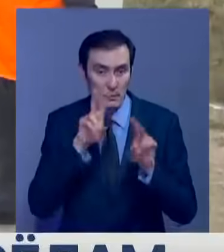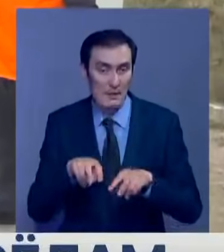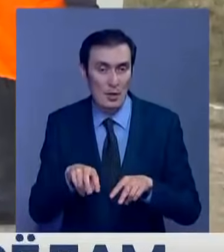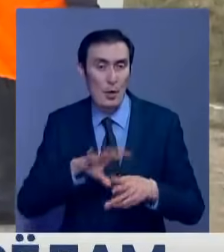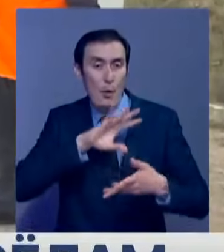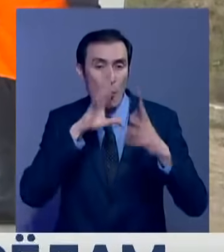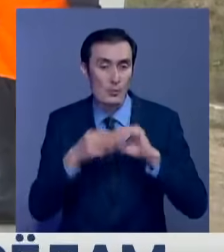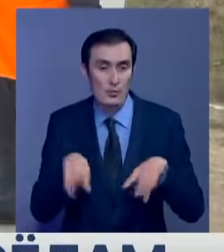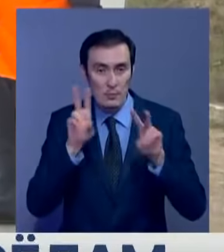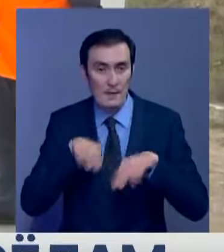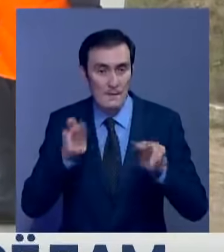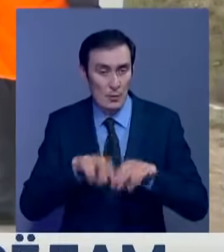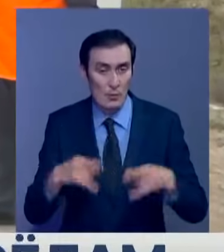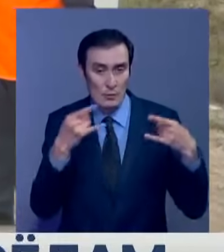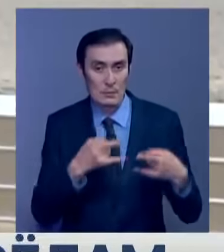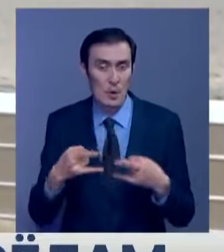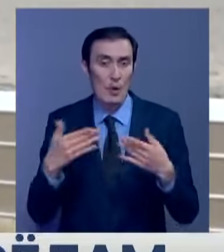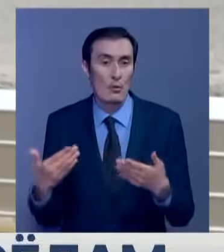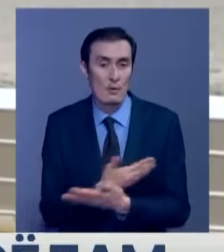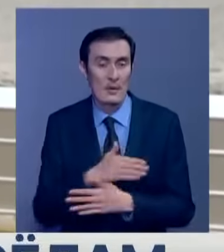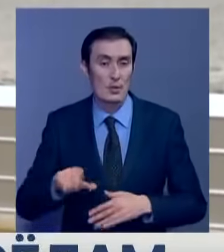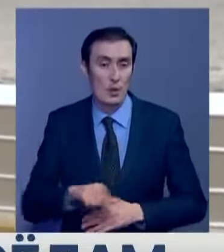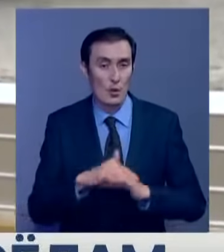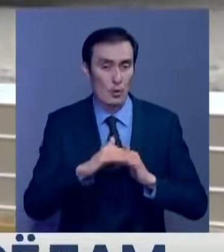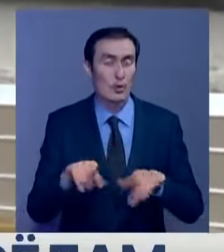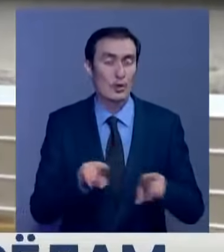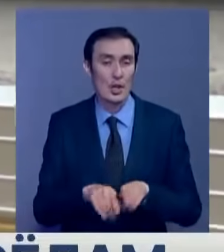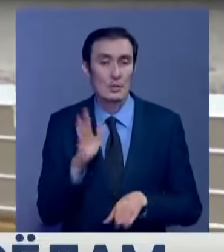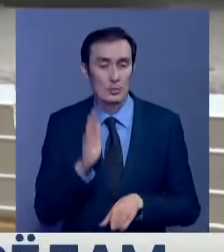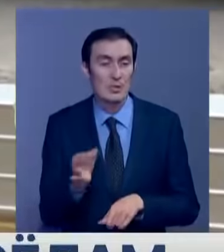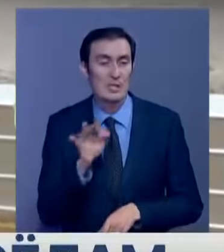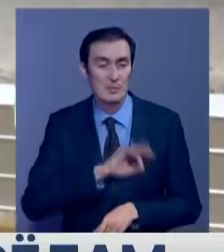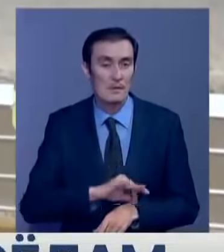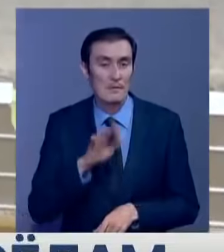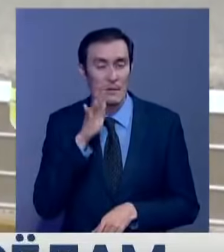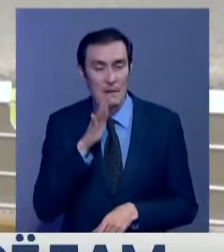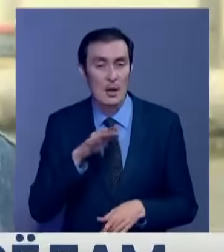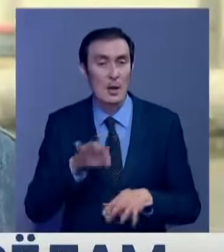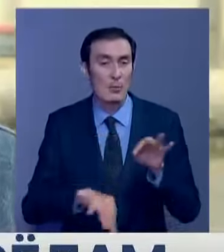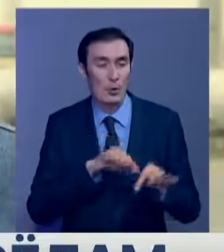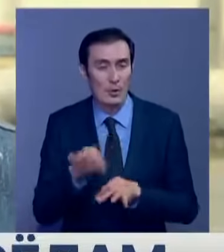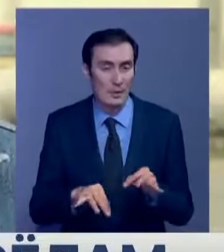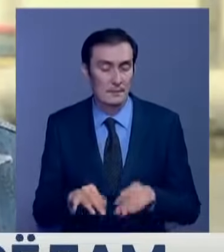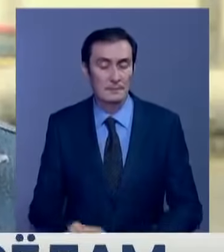проводить комплексную диагностику нового покрытия. Ее также будут использовать при разработке проектов.